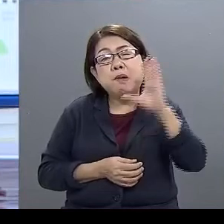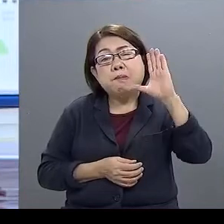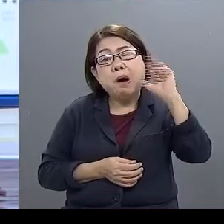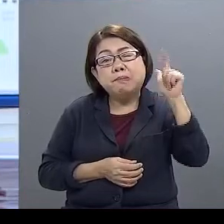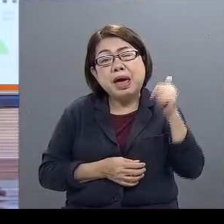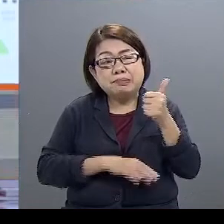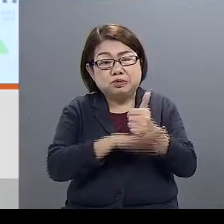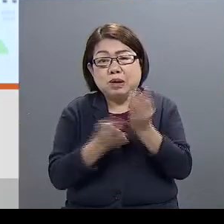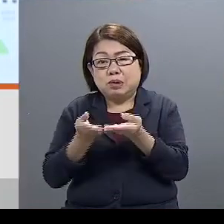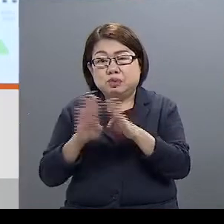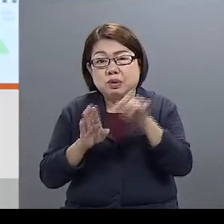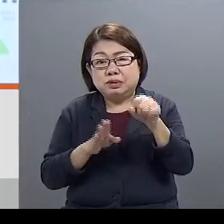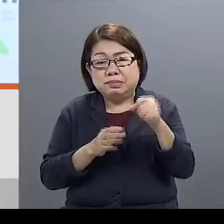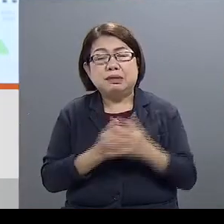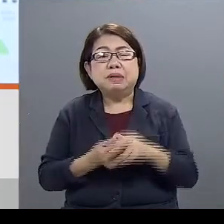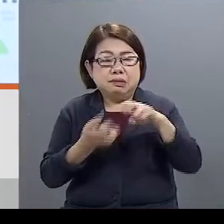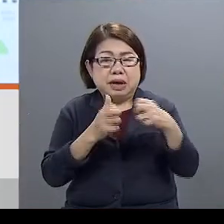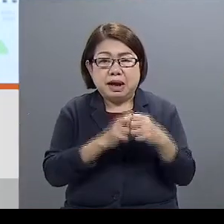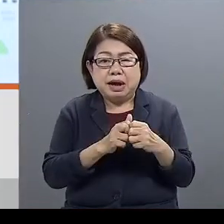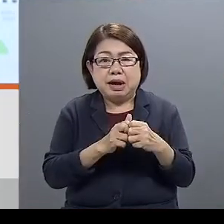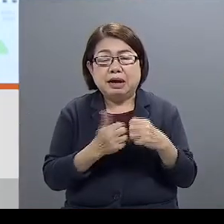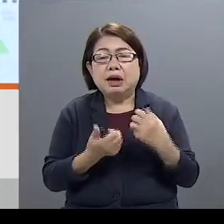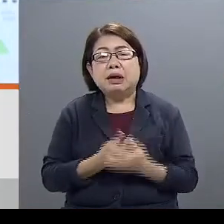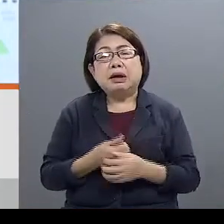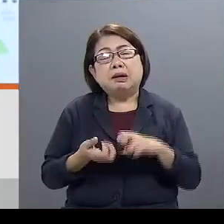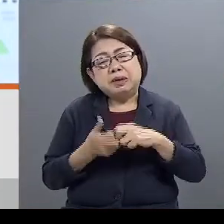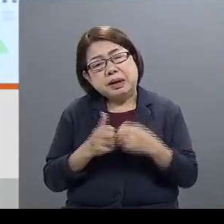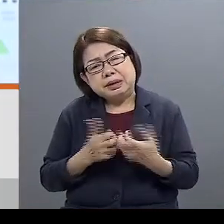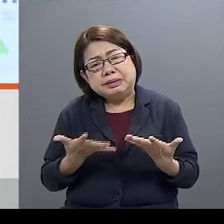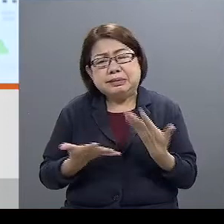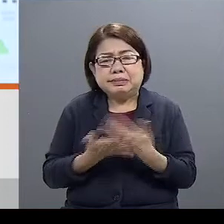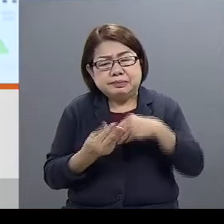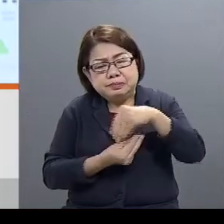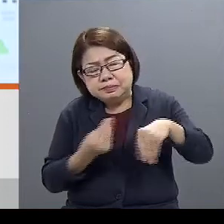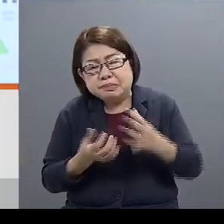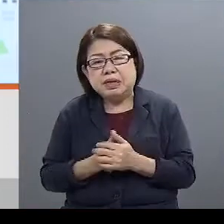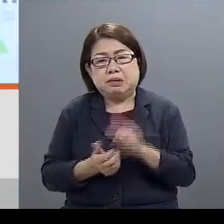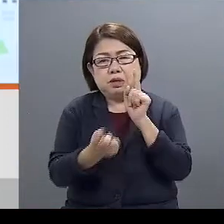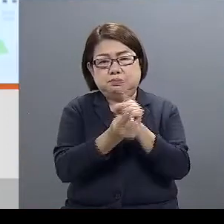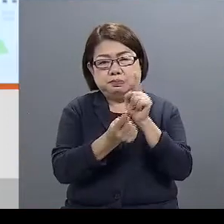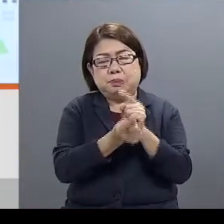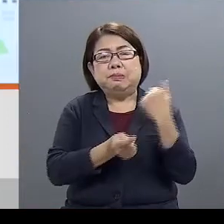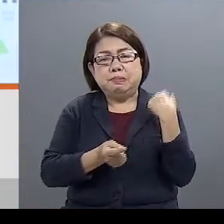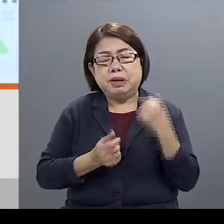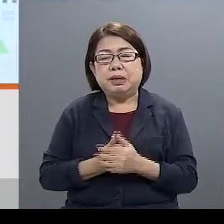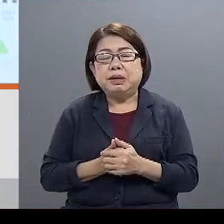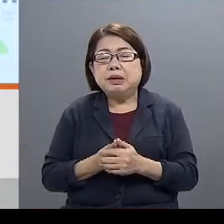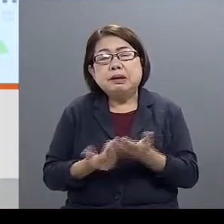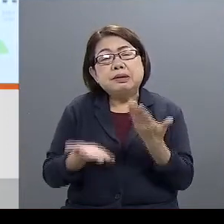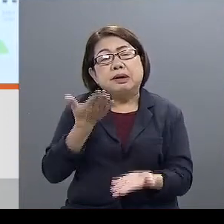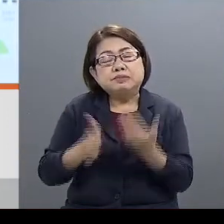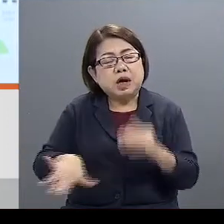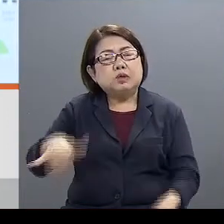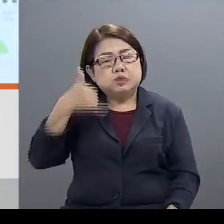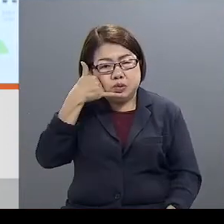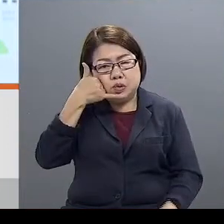เดือดร้อนเนี่ยนะคะเขาก็มาพบที่ส่งอาจจะมีการนะคะโทรศัพท์ปรึกษามาที่1300